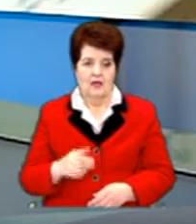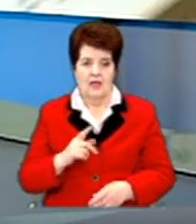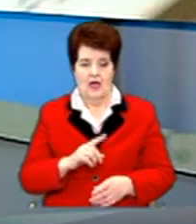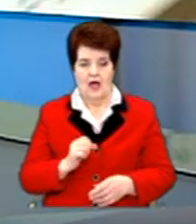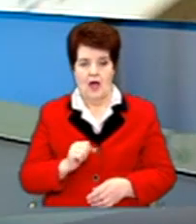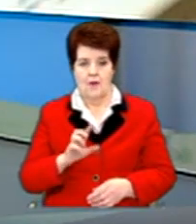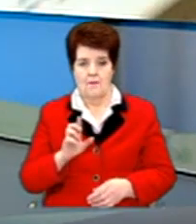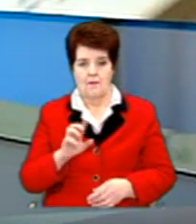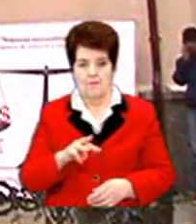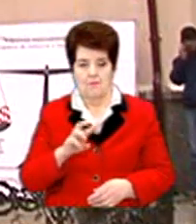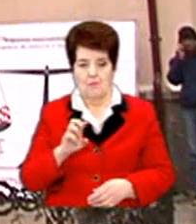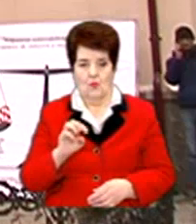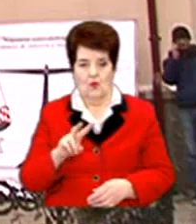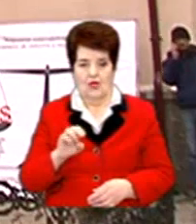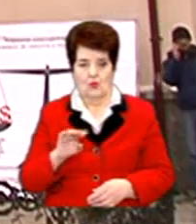ambulatoriu.